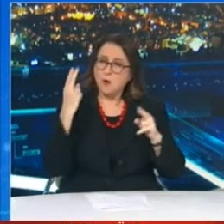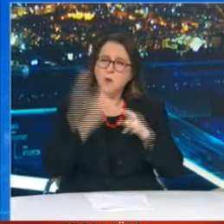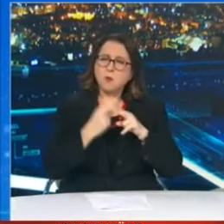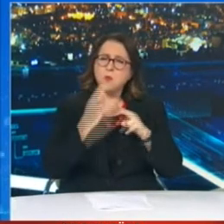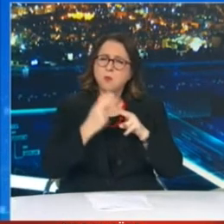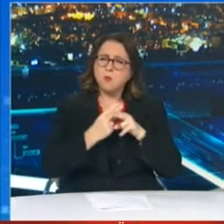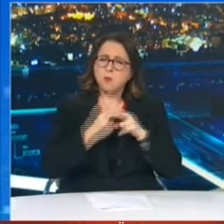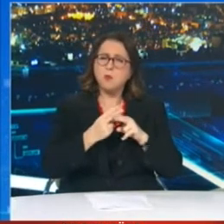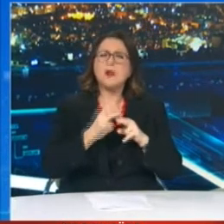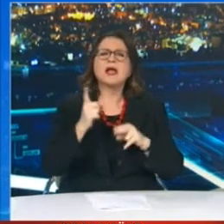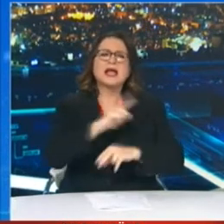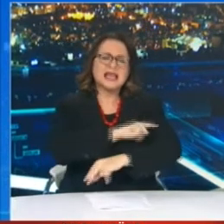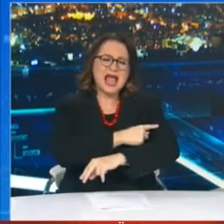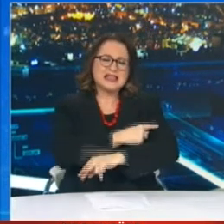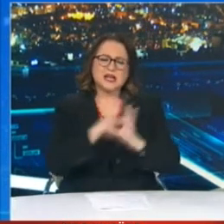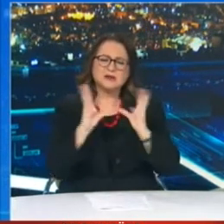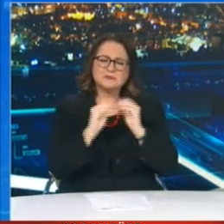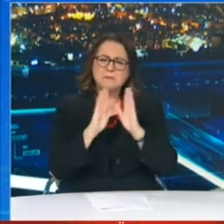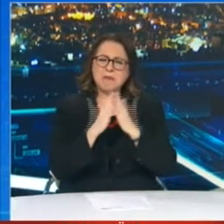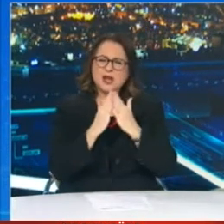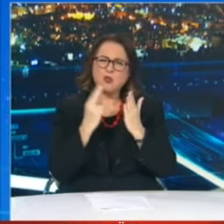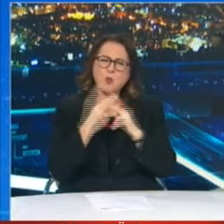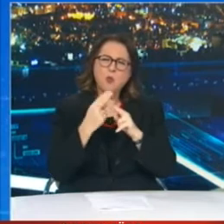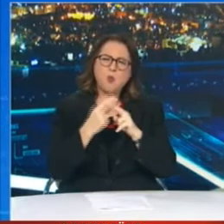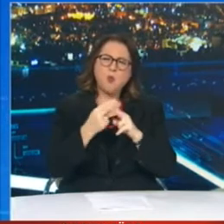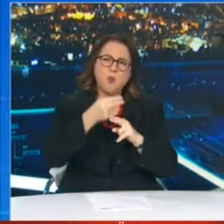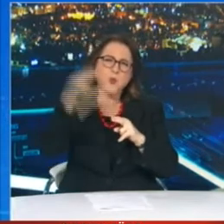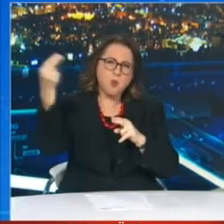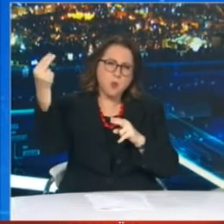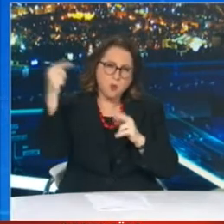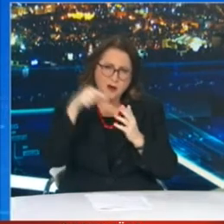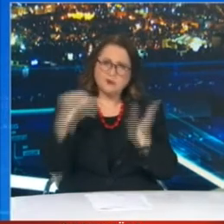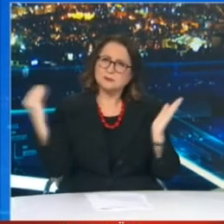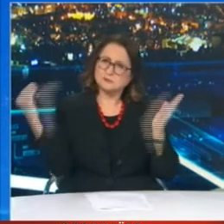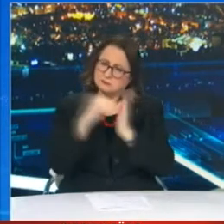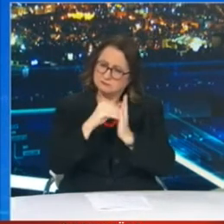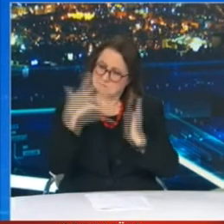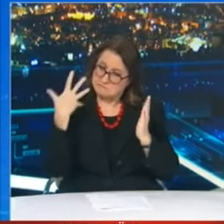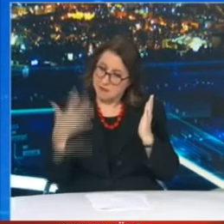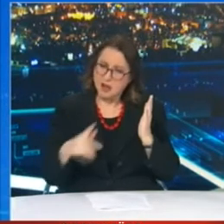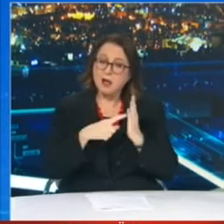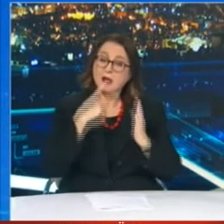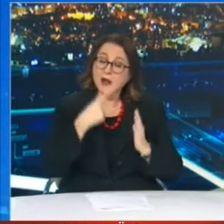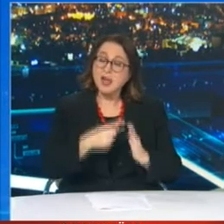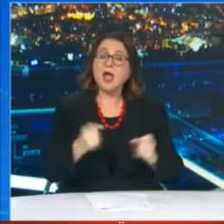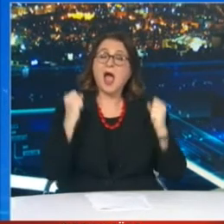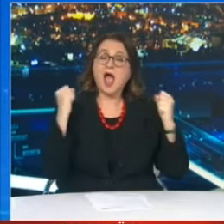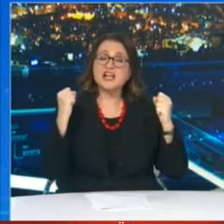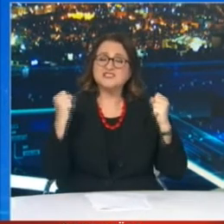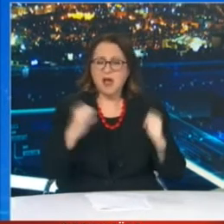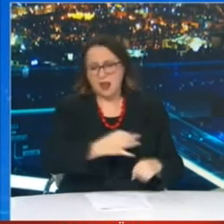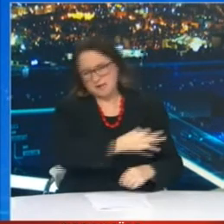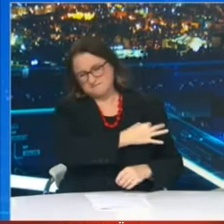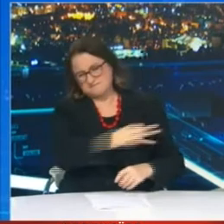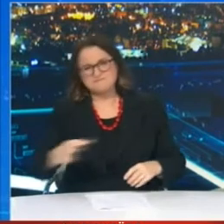of Medicine, δείχνει ότι έχει μεγάλη ασφάλεια, οι ανεπιθύμητες ενέργειες είναι